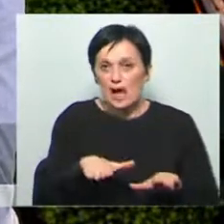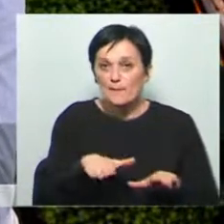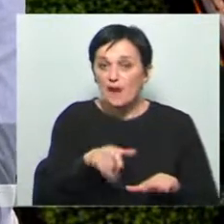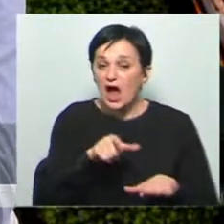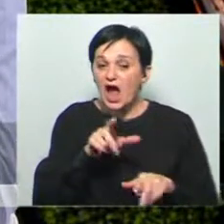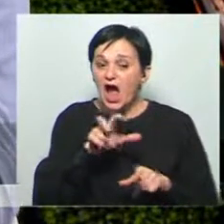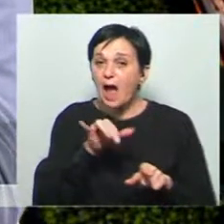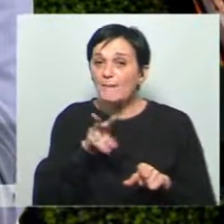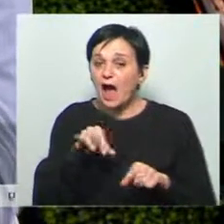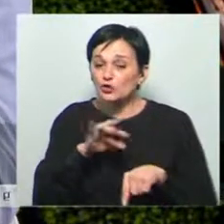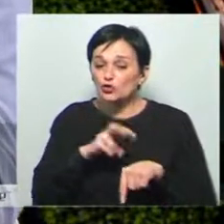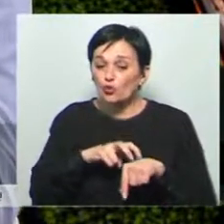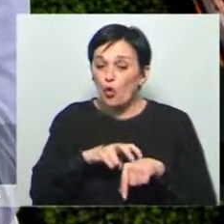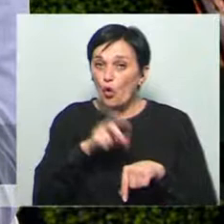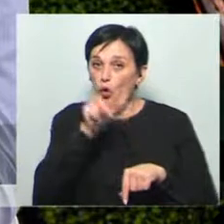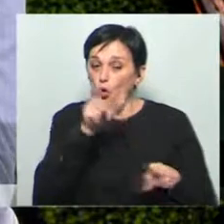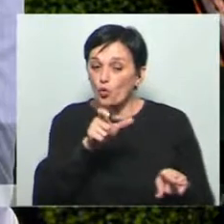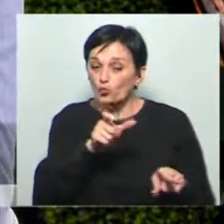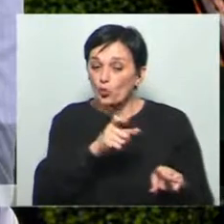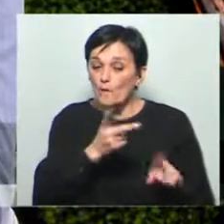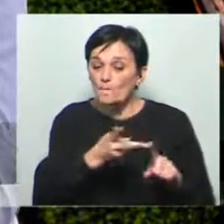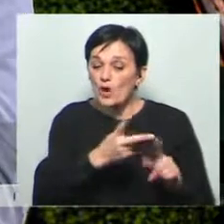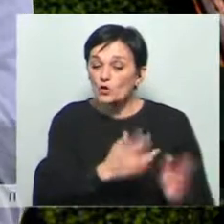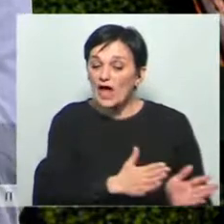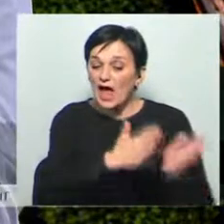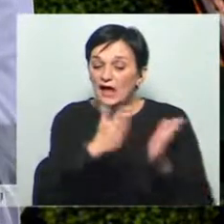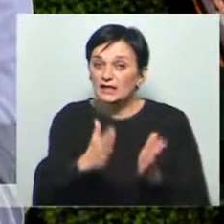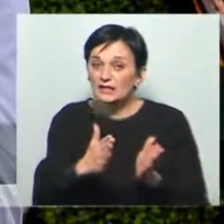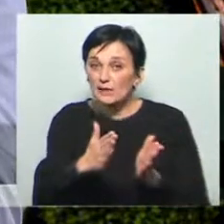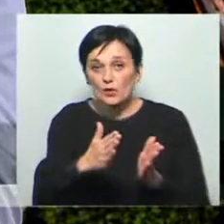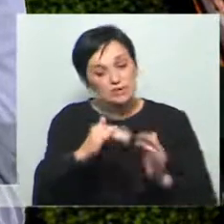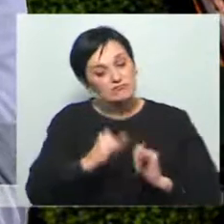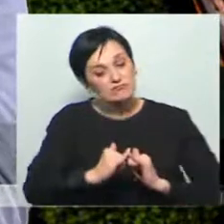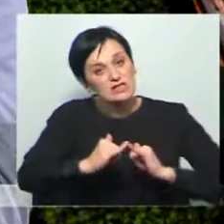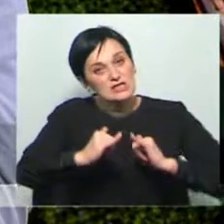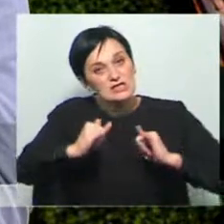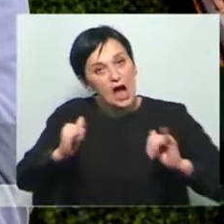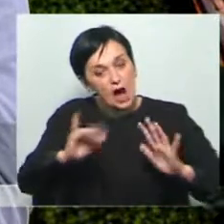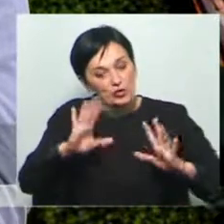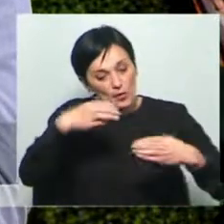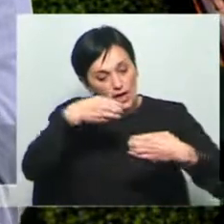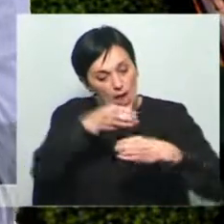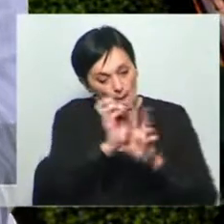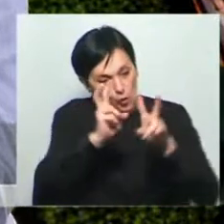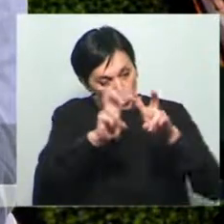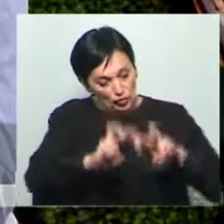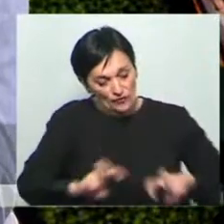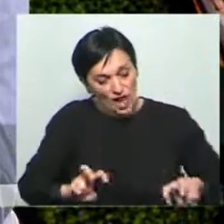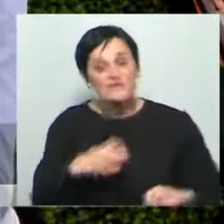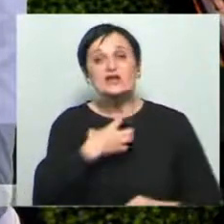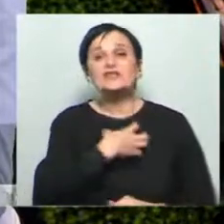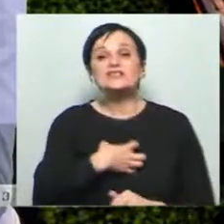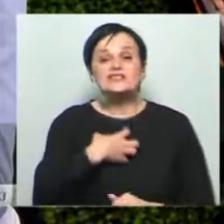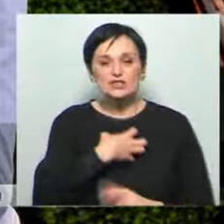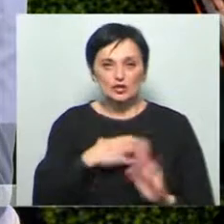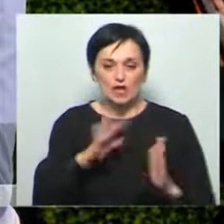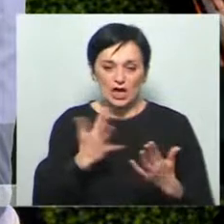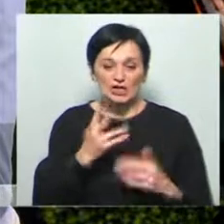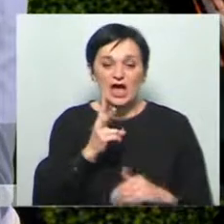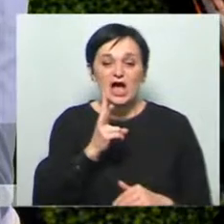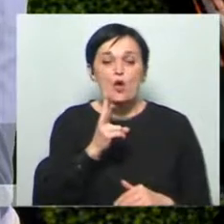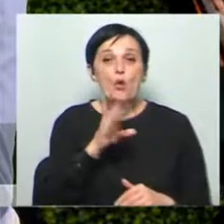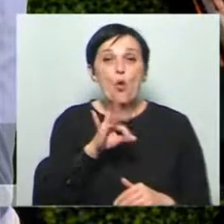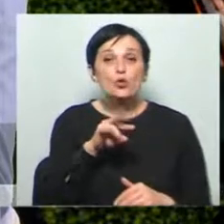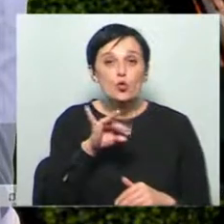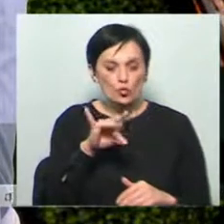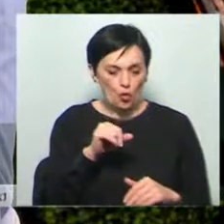არა ჰემატოლოგი, გადავა თუ არა მეორე ეტაპზე, ანუ გააღრმავებს თუ არა ლაბორატორიულ კვლევებს. თუმცა ძირითად შემთხვევაში კოაგულოგრამა არის